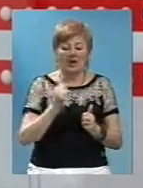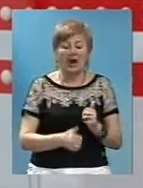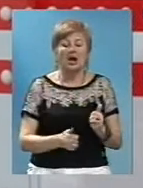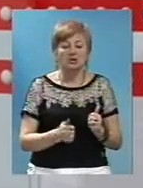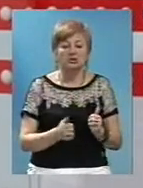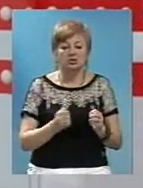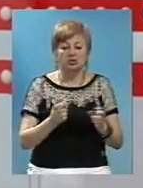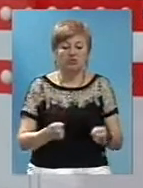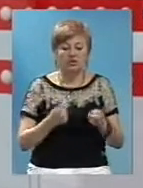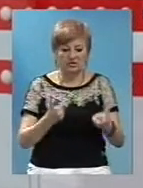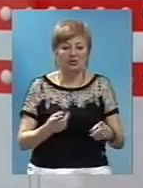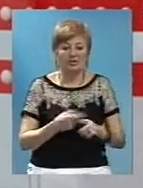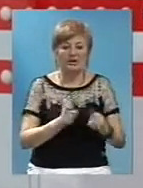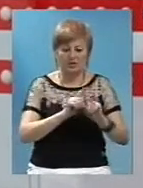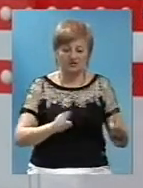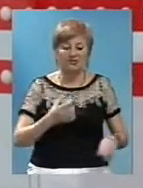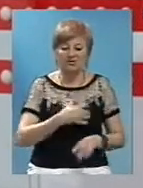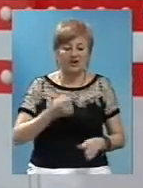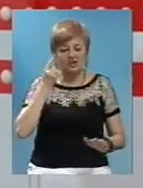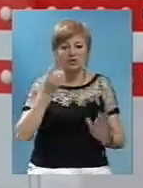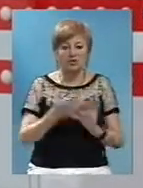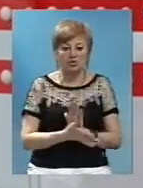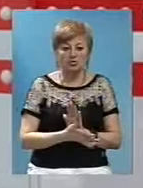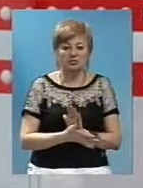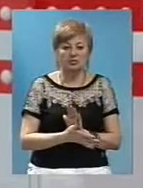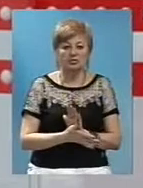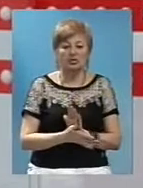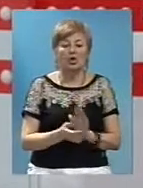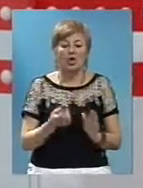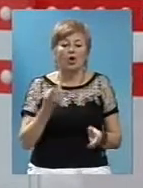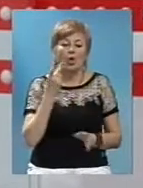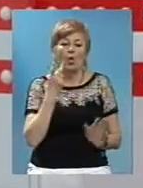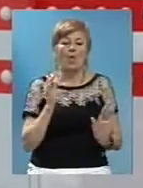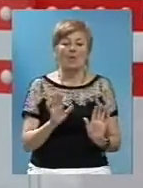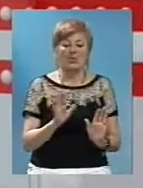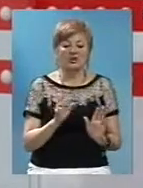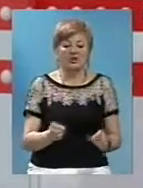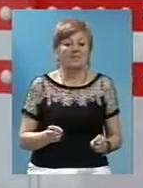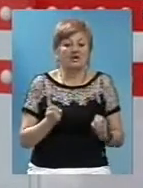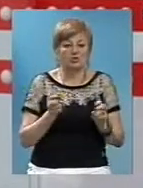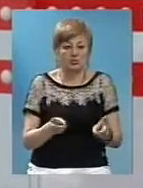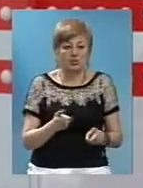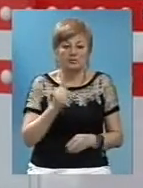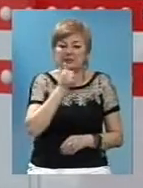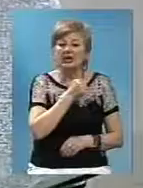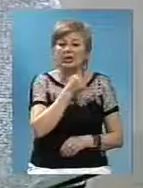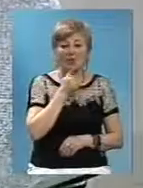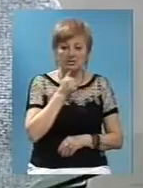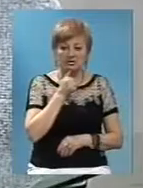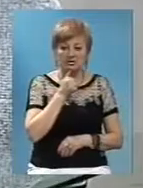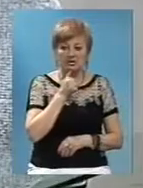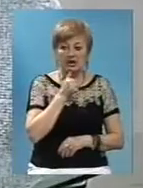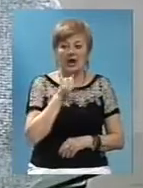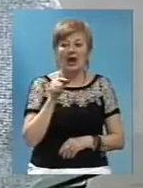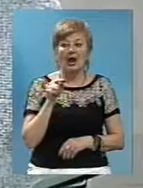є надзвичайним. Оце важливо розуміти. Ну, скажімо, звичний злочин приховується. Угу.